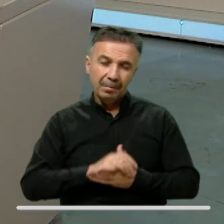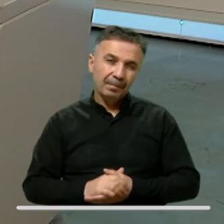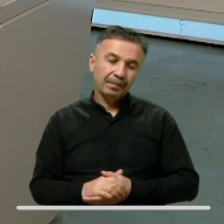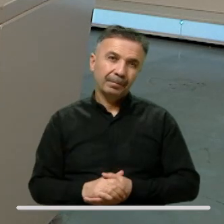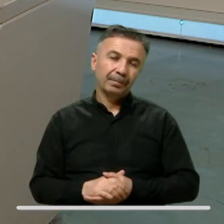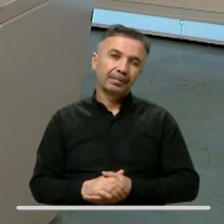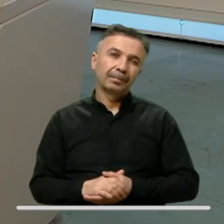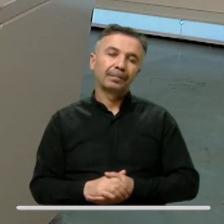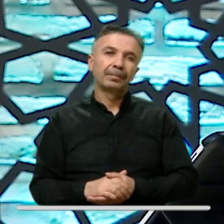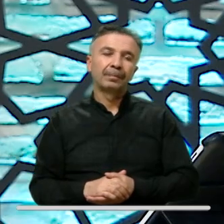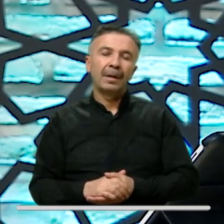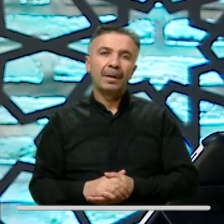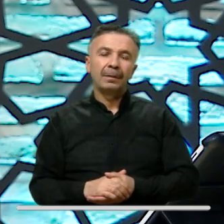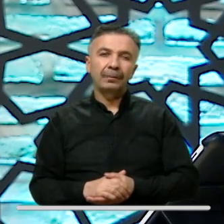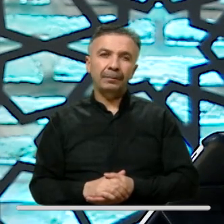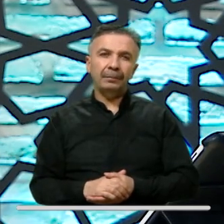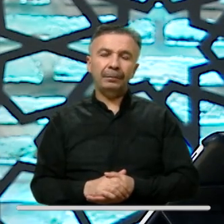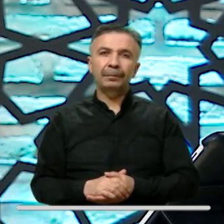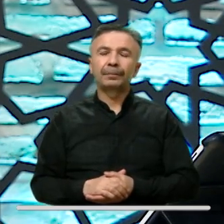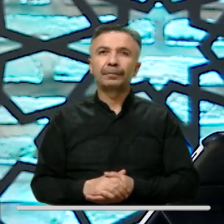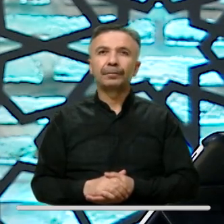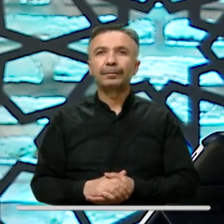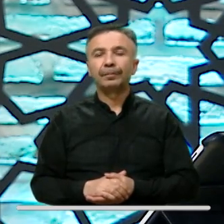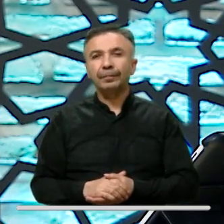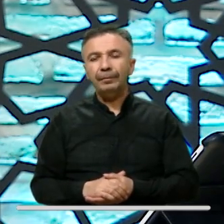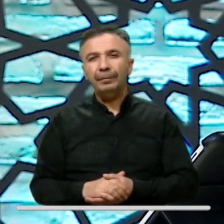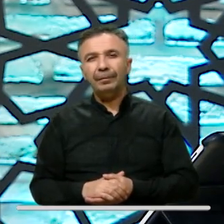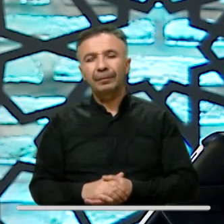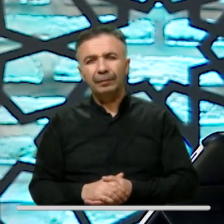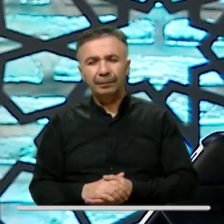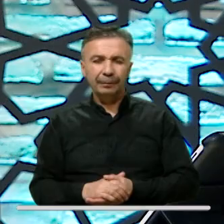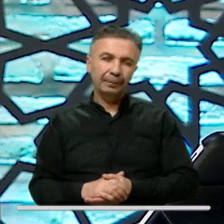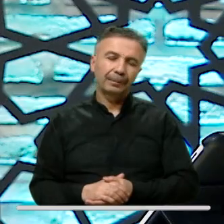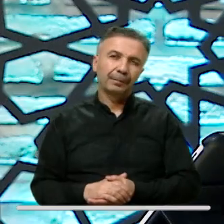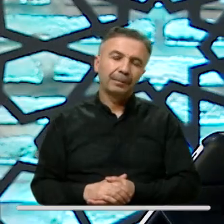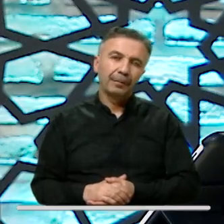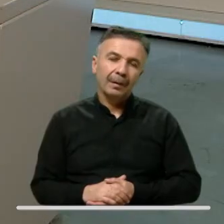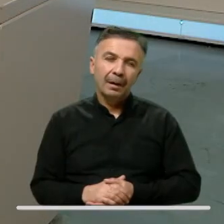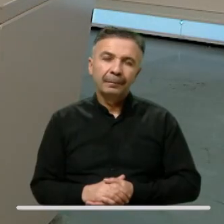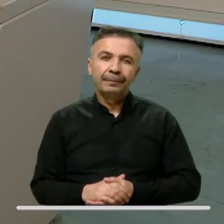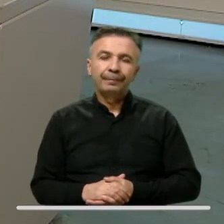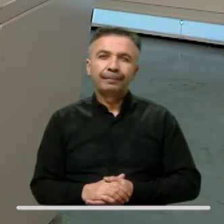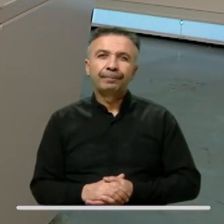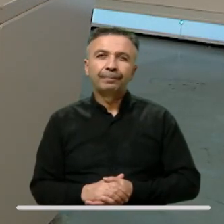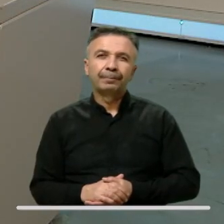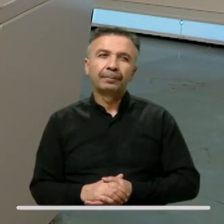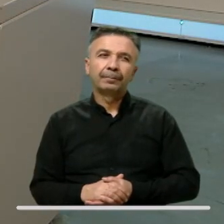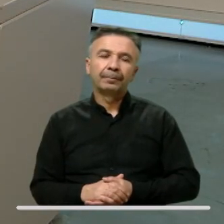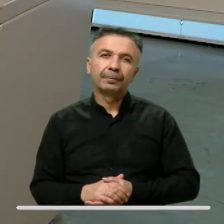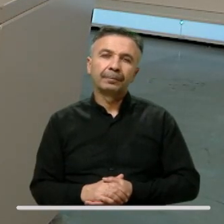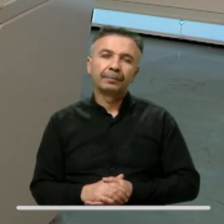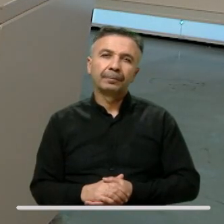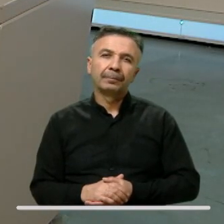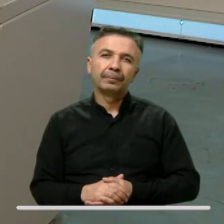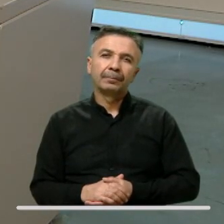istiyorum. Soralım Hasan abi. Bakalım hocam ne diyecek. Denizli'ye selam ediyoruz. Hayırlı akşamlar. Ne dersiniz hocam?